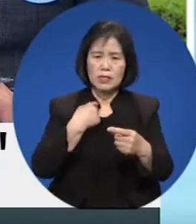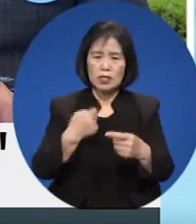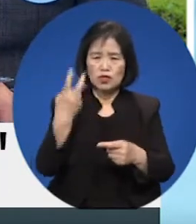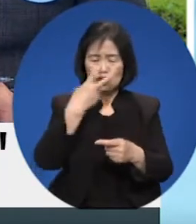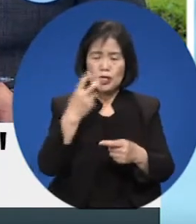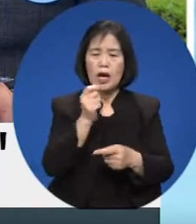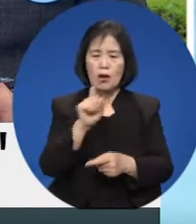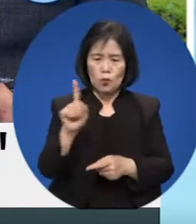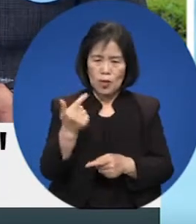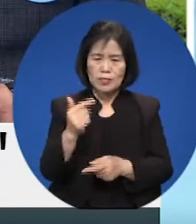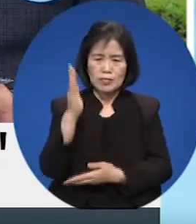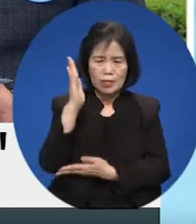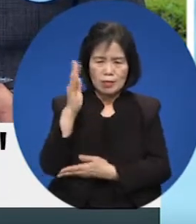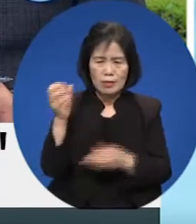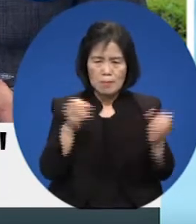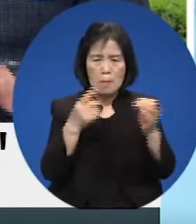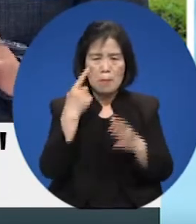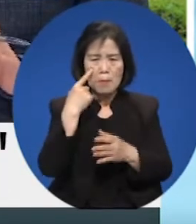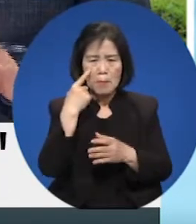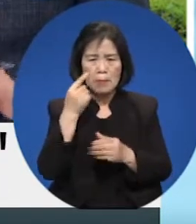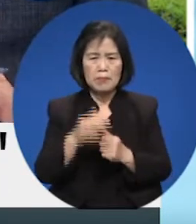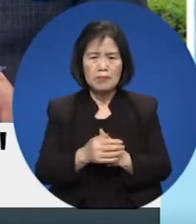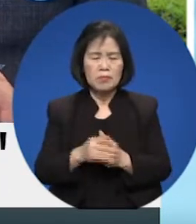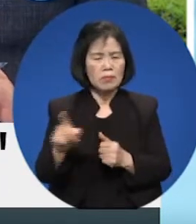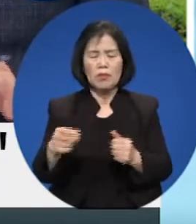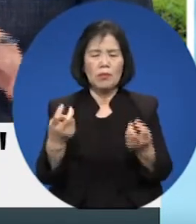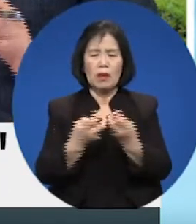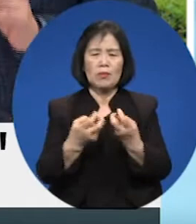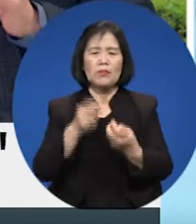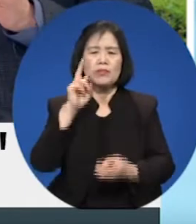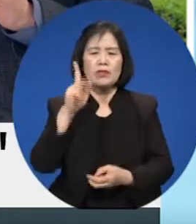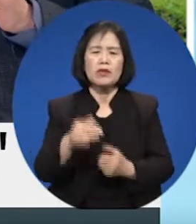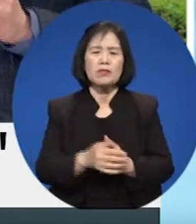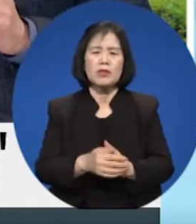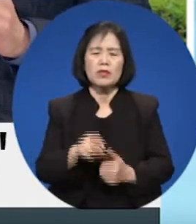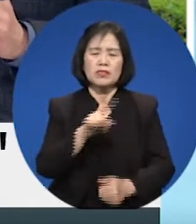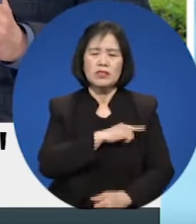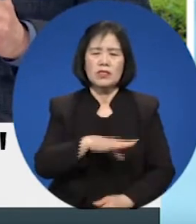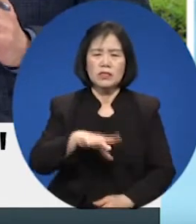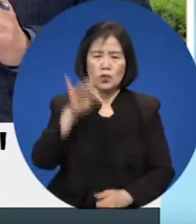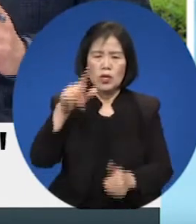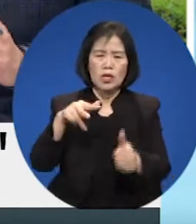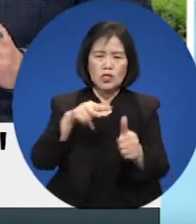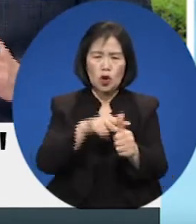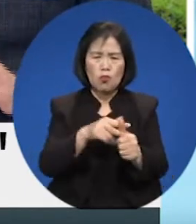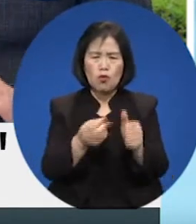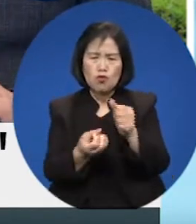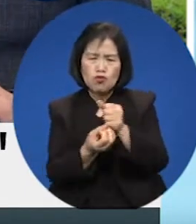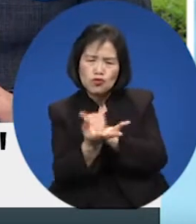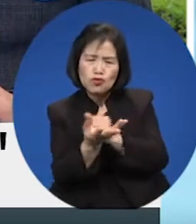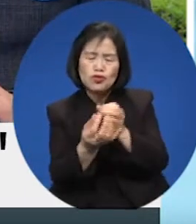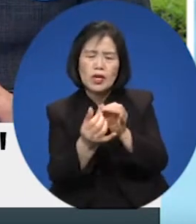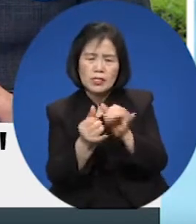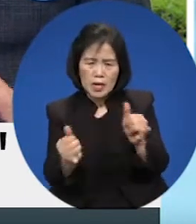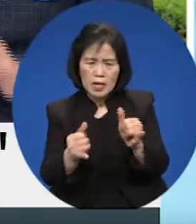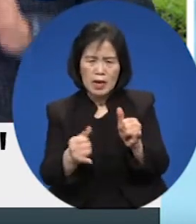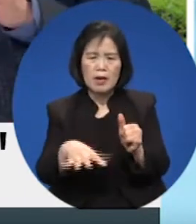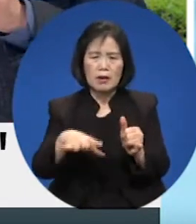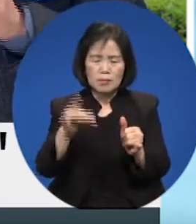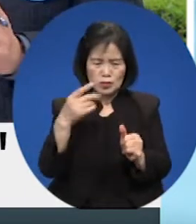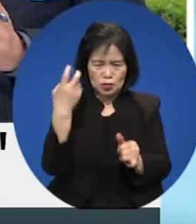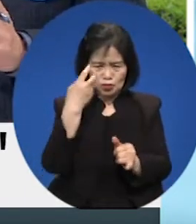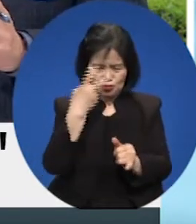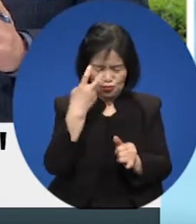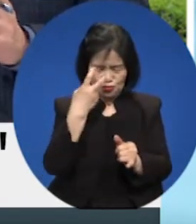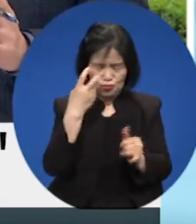하고 뭐 얘기를 하는 기회가 있었는데 이렇게 하면 안됩니다 최초의 정보를 누출 한 사람을 먼저 수색을 해